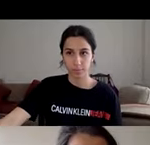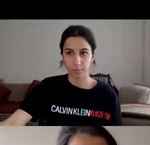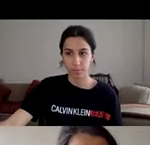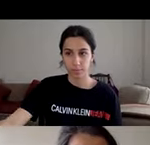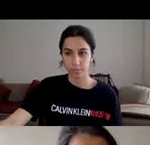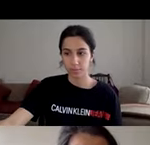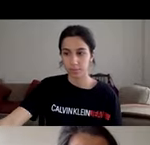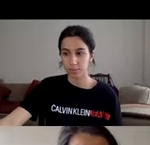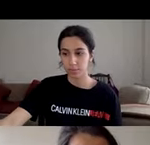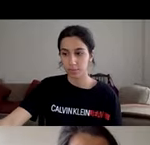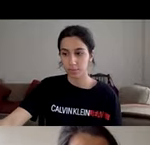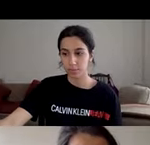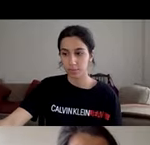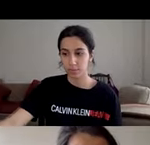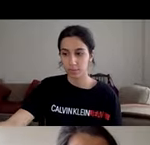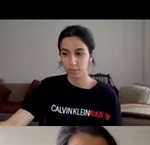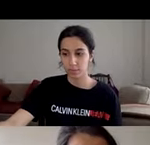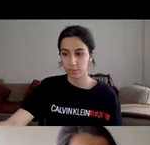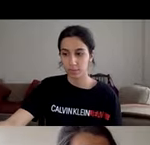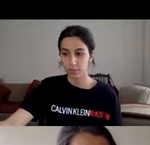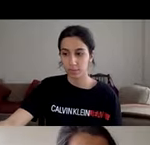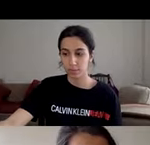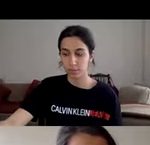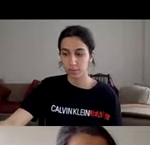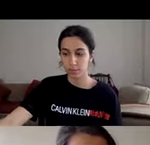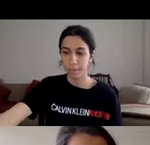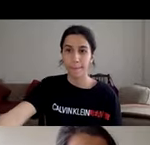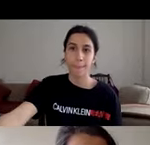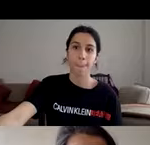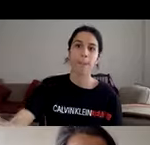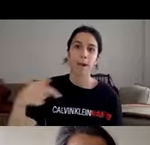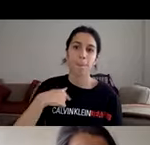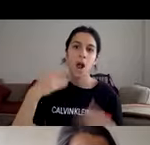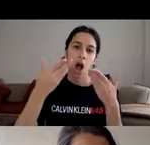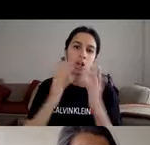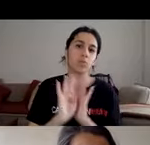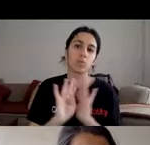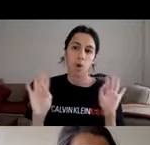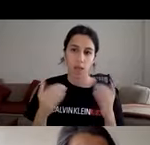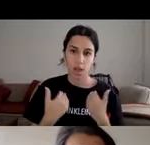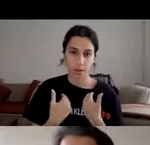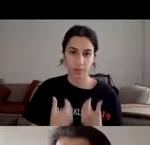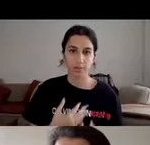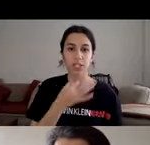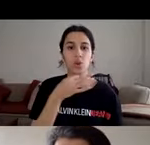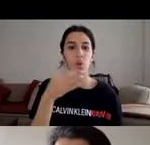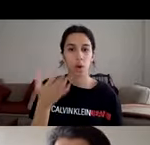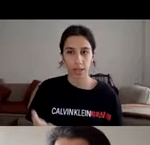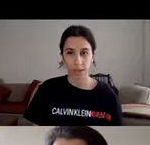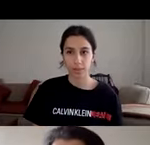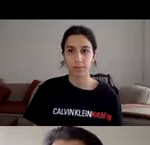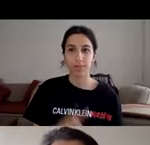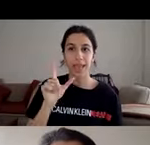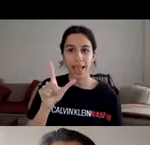isterim. Peki. Benim bugün anlatacaklarım bu kadar. Teşekkür ediyorum